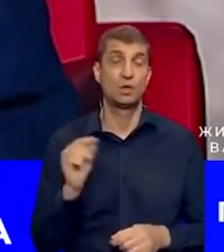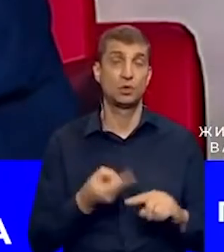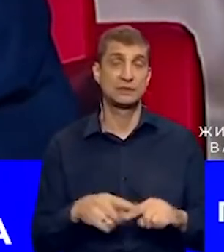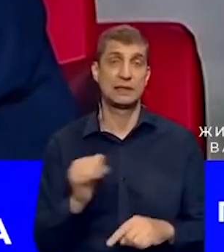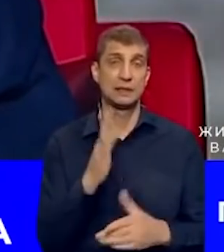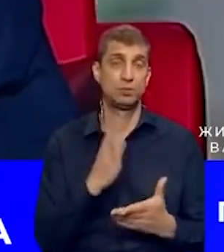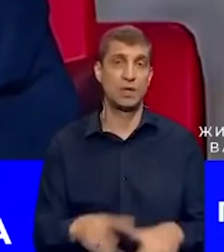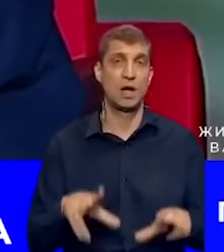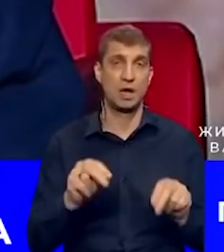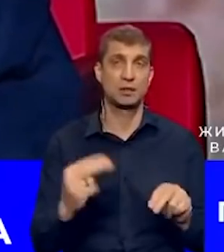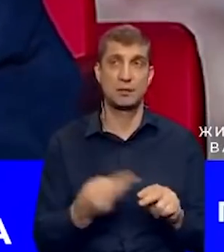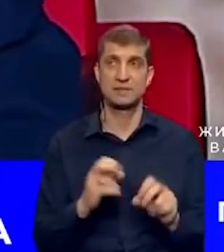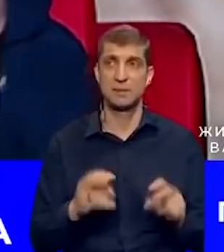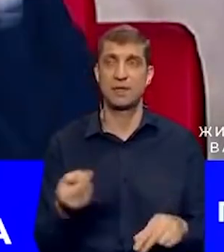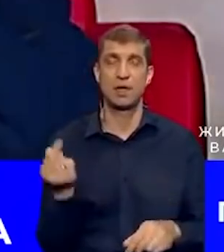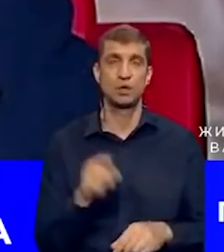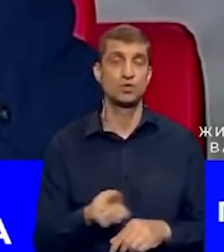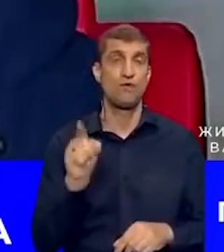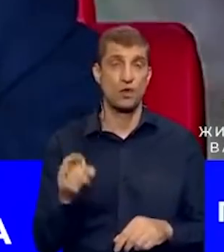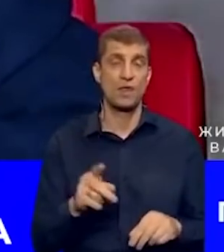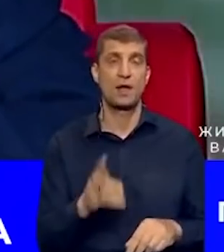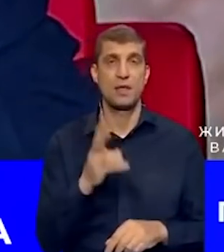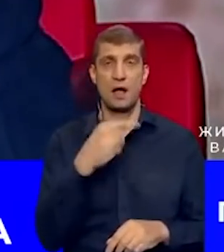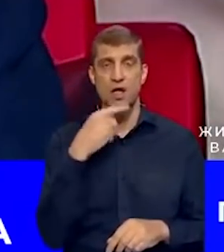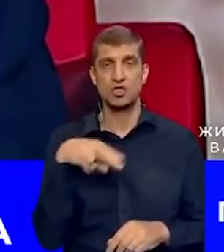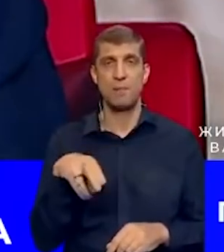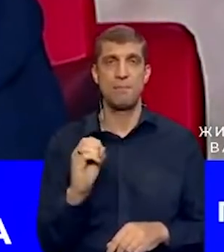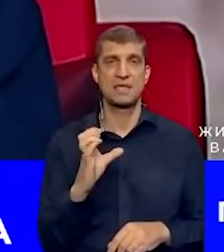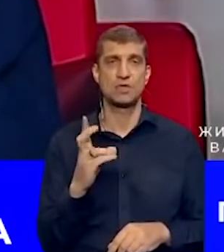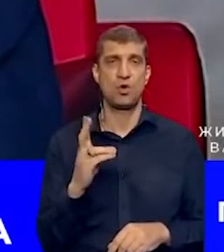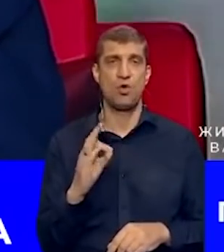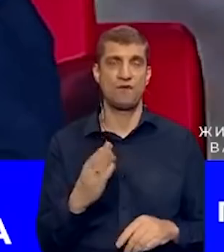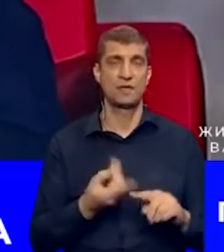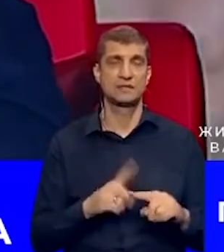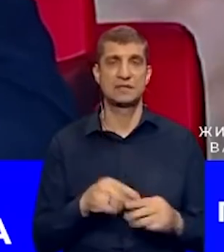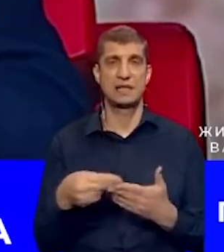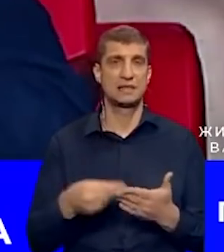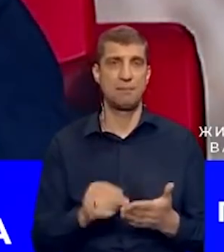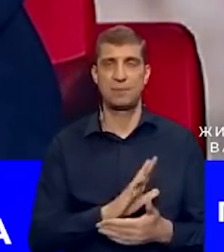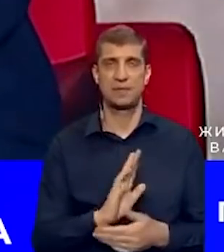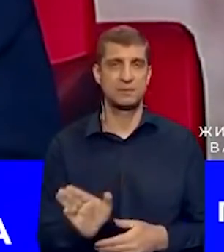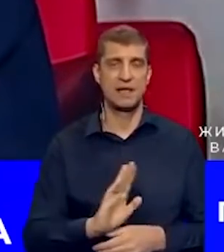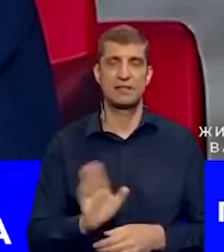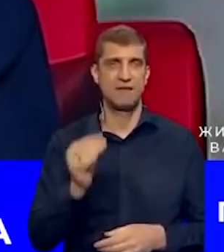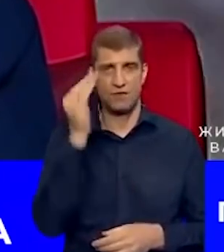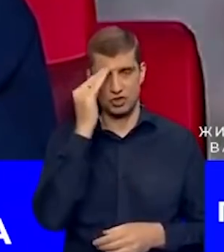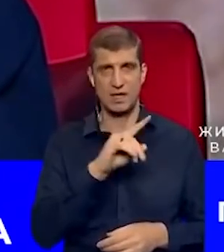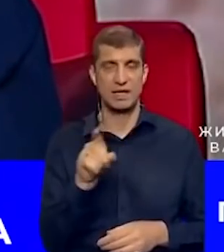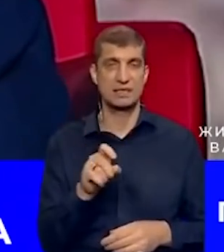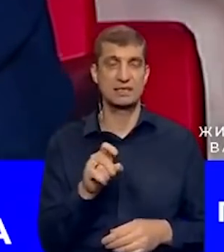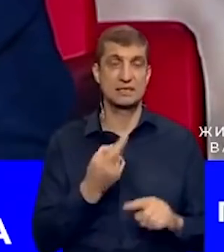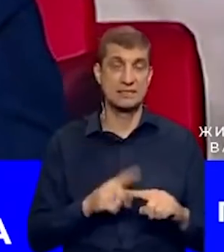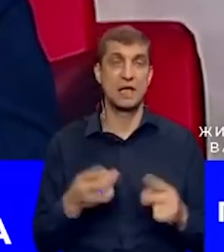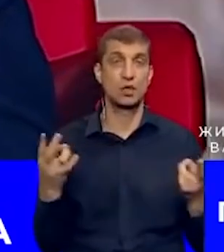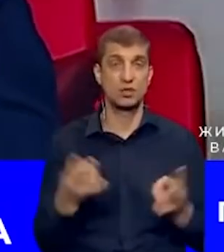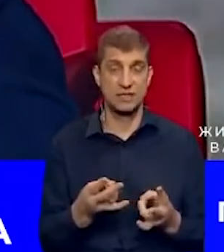буде гарантія безпеки, тому що вона, як каже Пісков, це не підписує, не вважає це доцільним,